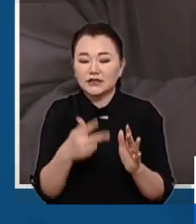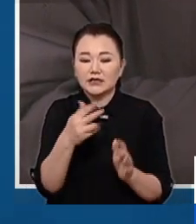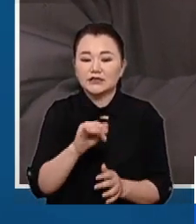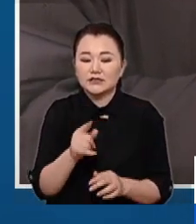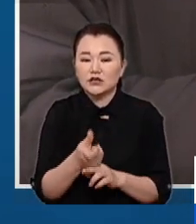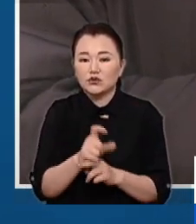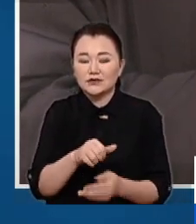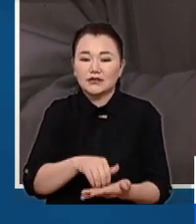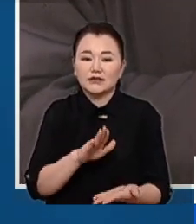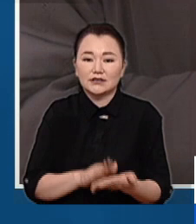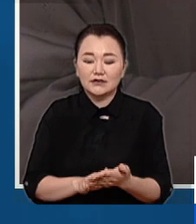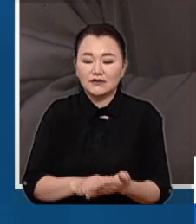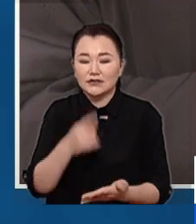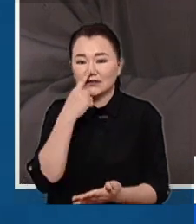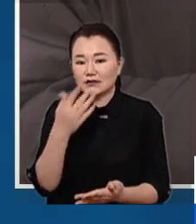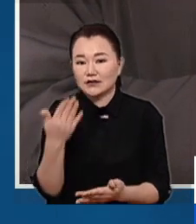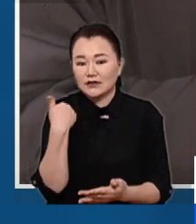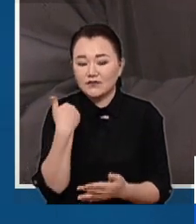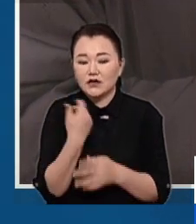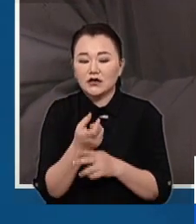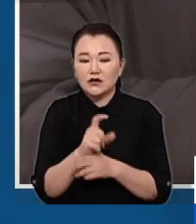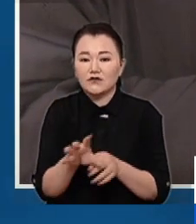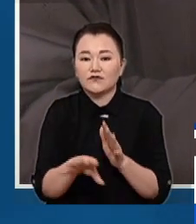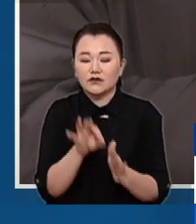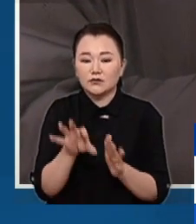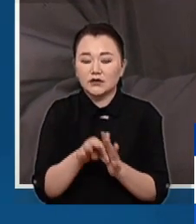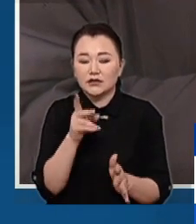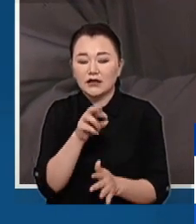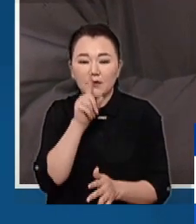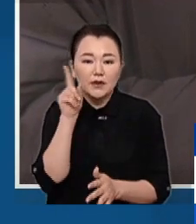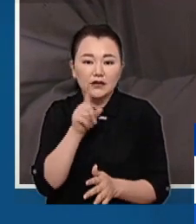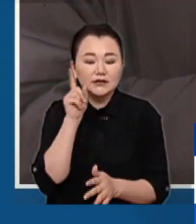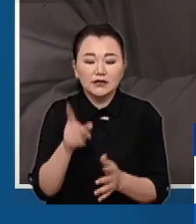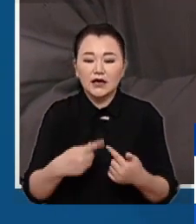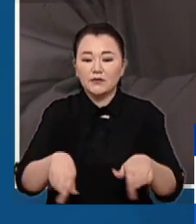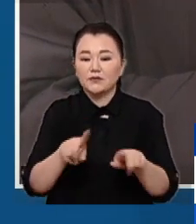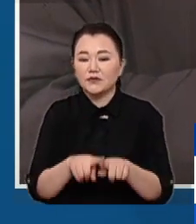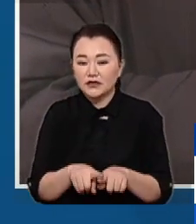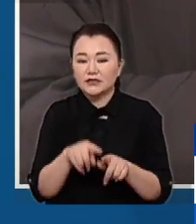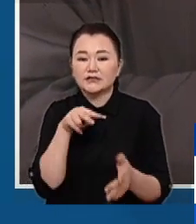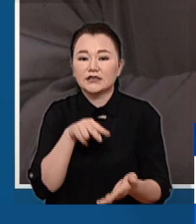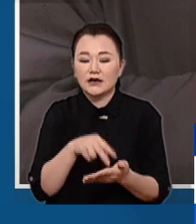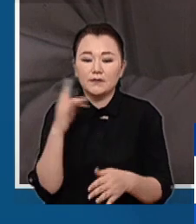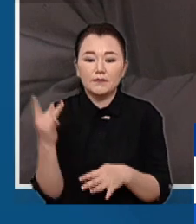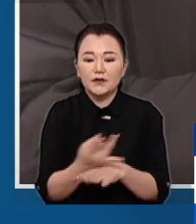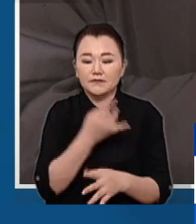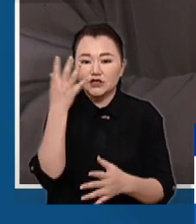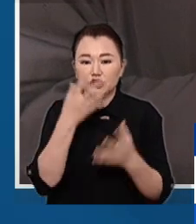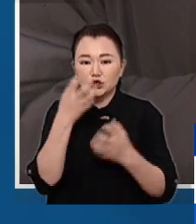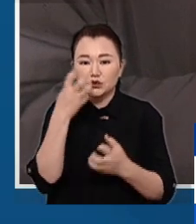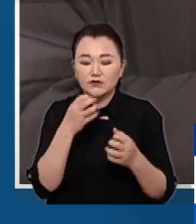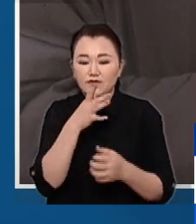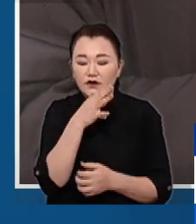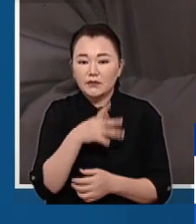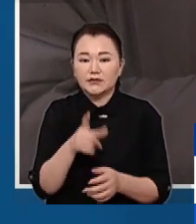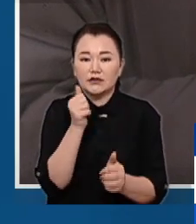которых зарегистрировались недавно. Прошедшие выборы для молодых политических объединений стали первым серьезным этапом.